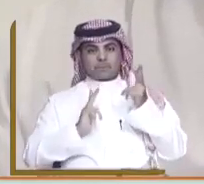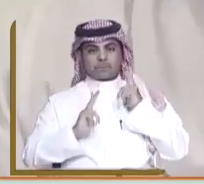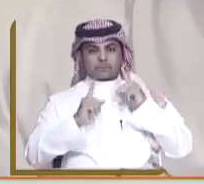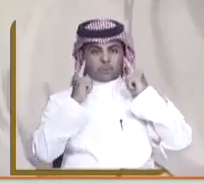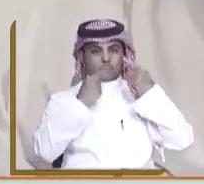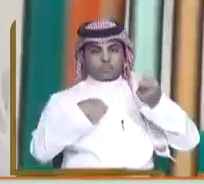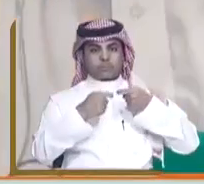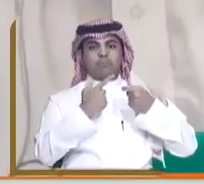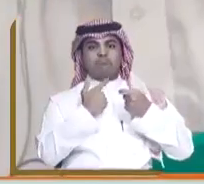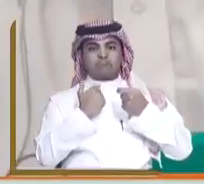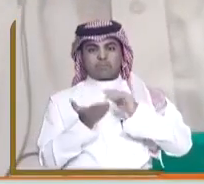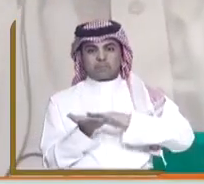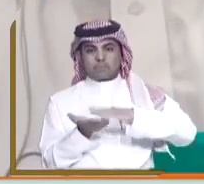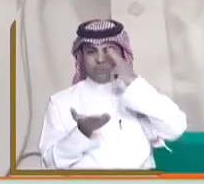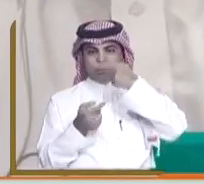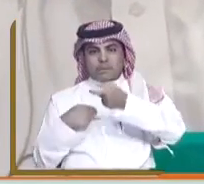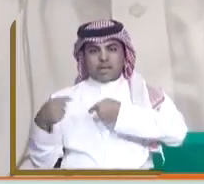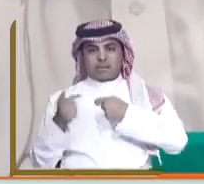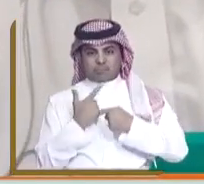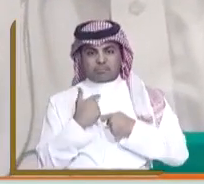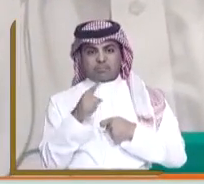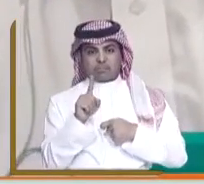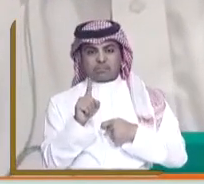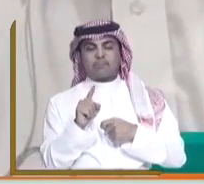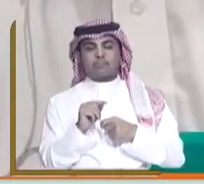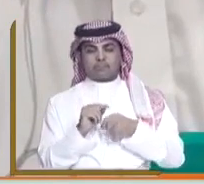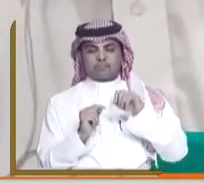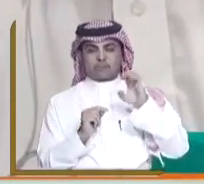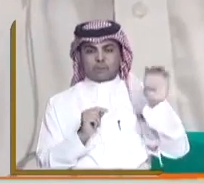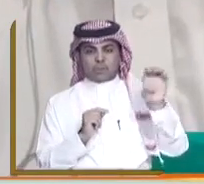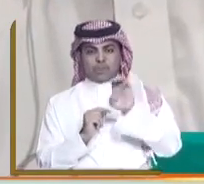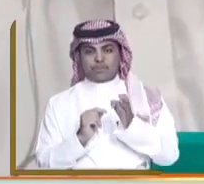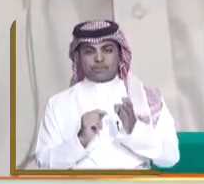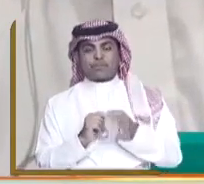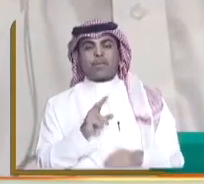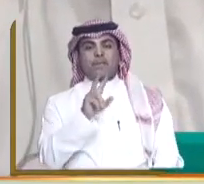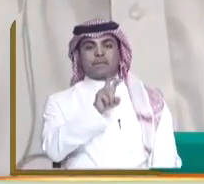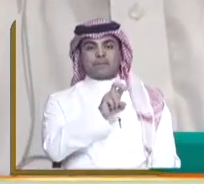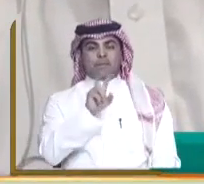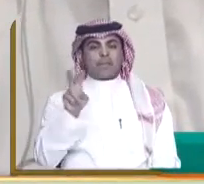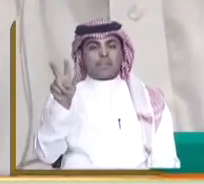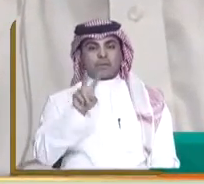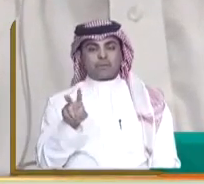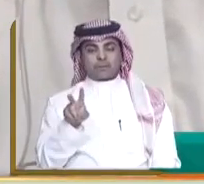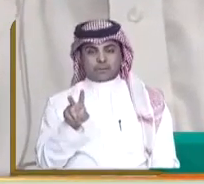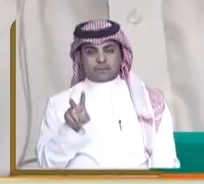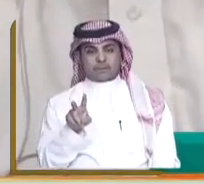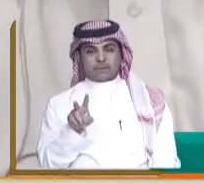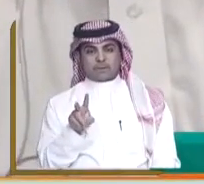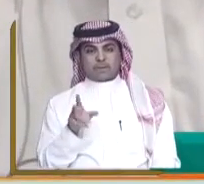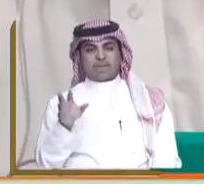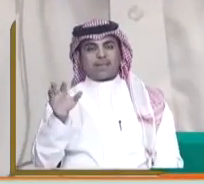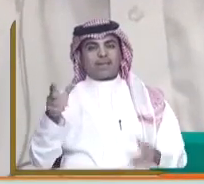بلا شك طبعا الكل يعني يعي ان المملكه حققت في 20/22 اعلى نمو في مجموعه العشرين